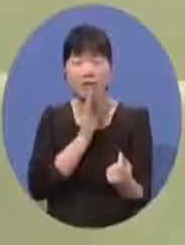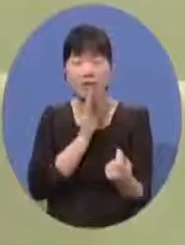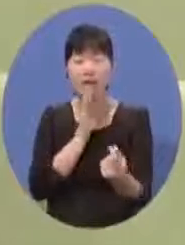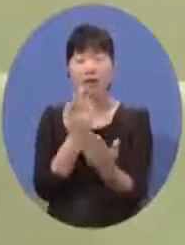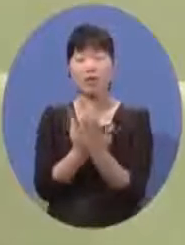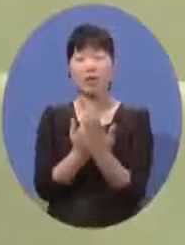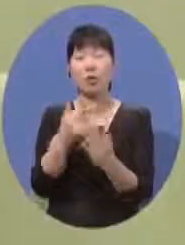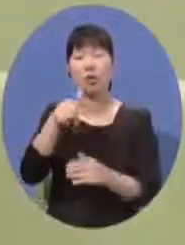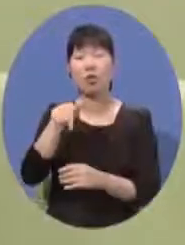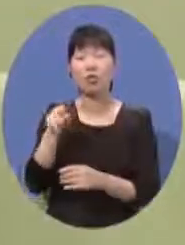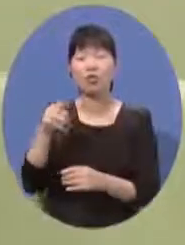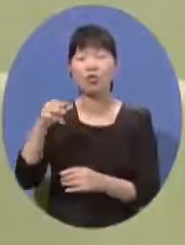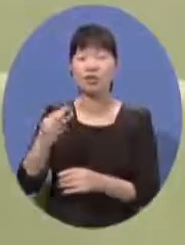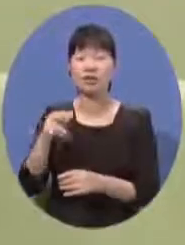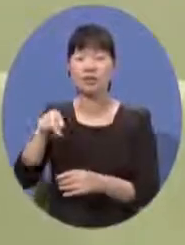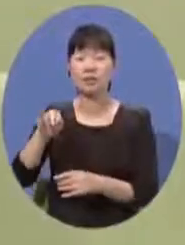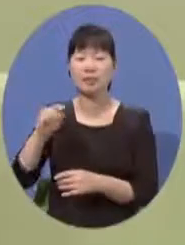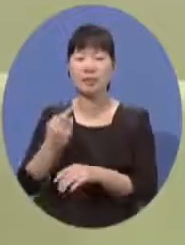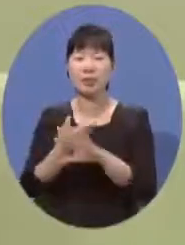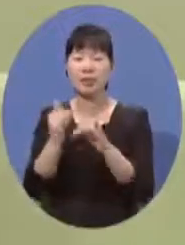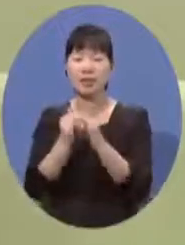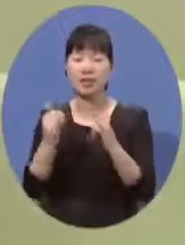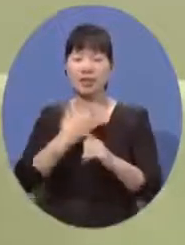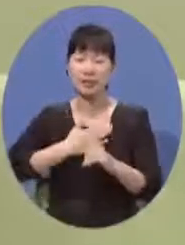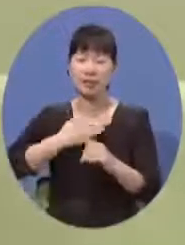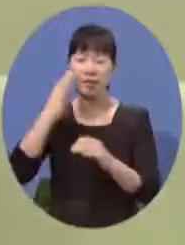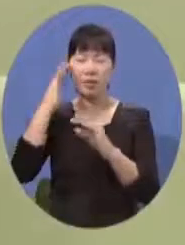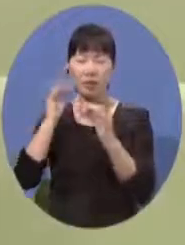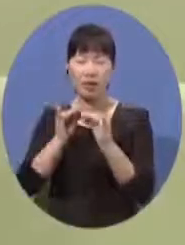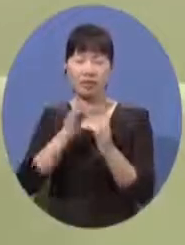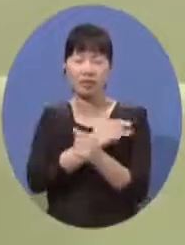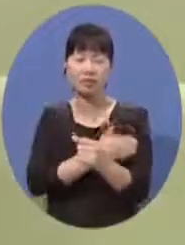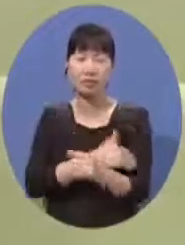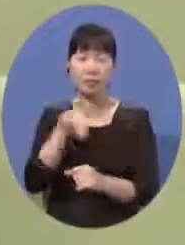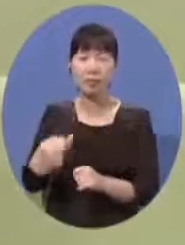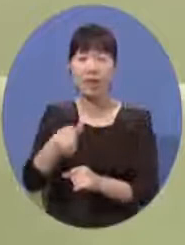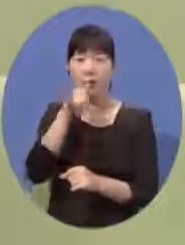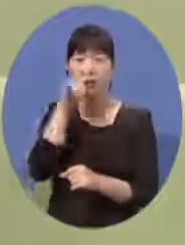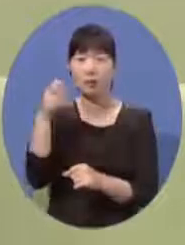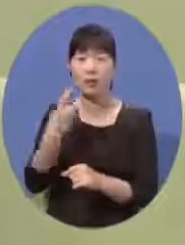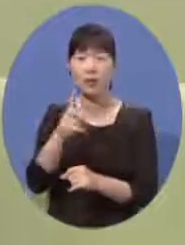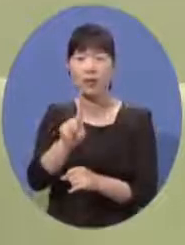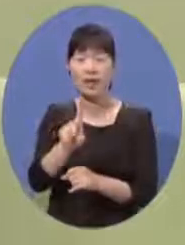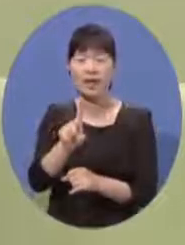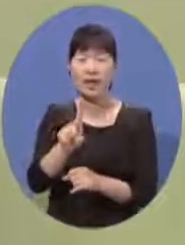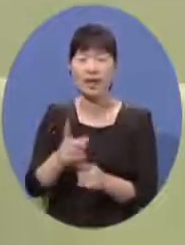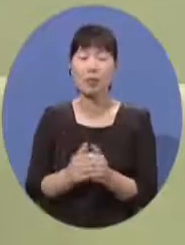거울 세포, 다른 네. 사람 감정을 공감하는 능력이 떨어지는 아이도 있고 또 한 가지는 이 작업